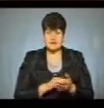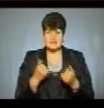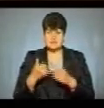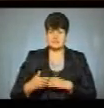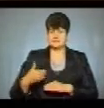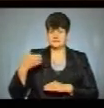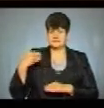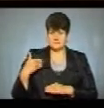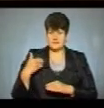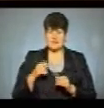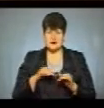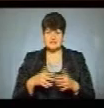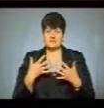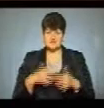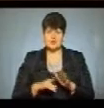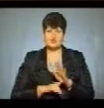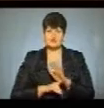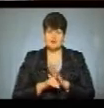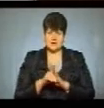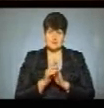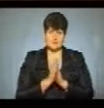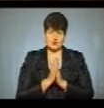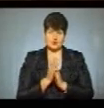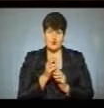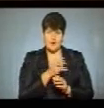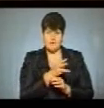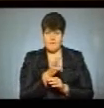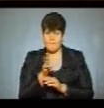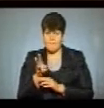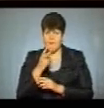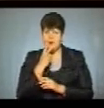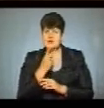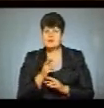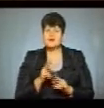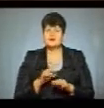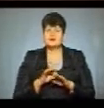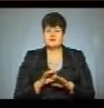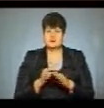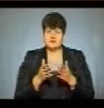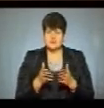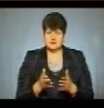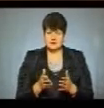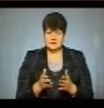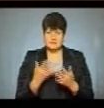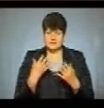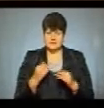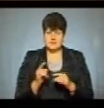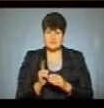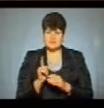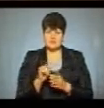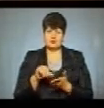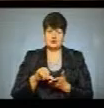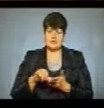спиною акція вже розпочинається. Я прошу оператора показати, як вона відбувається. Вже запалили